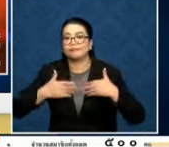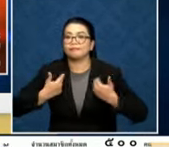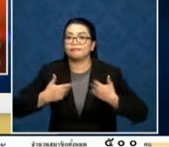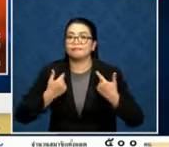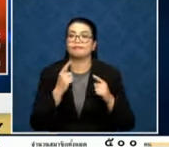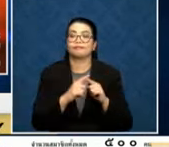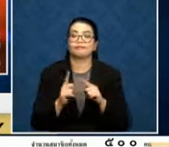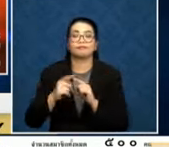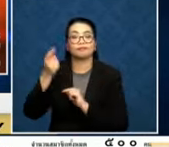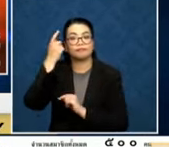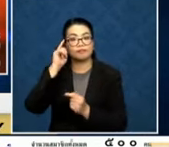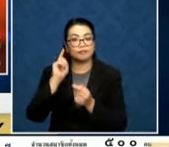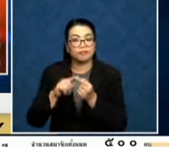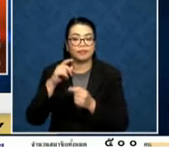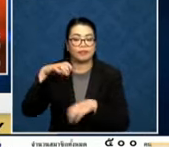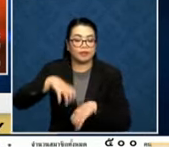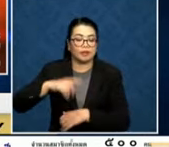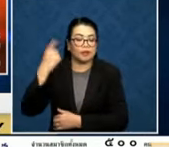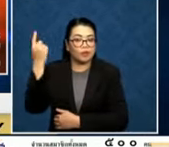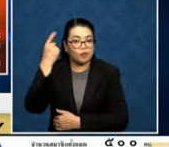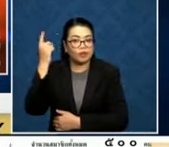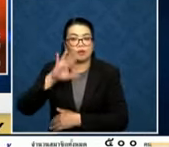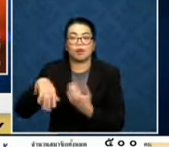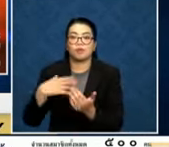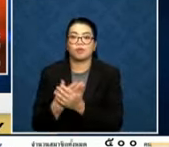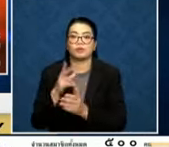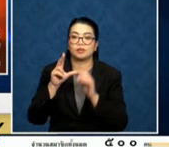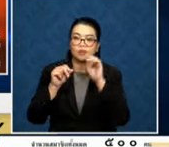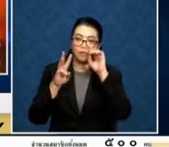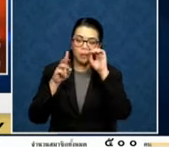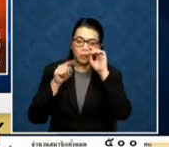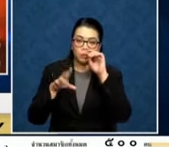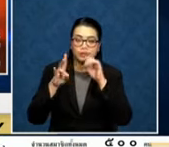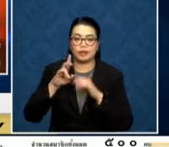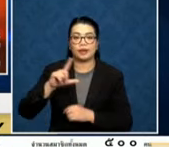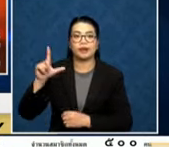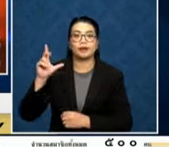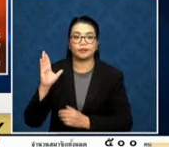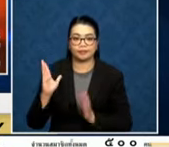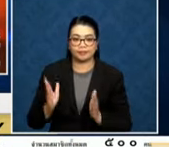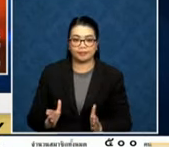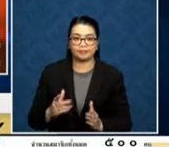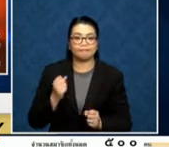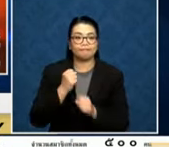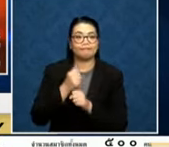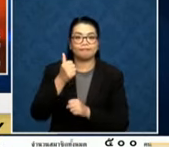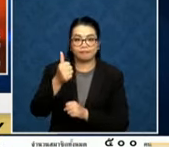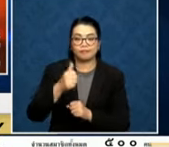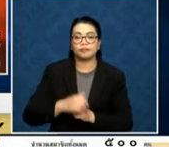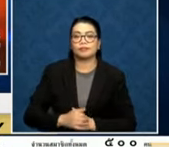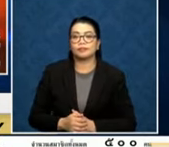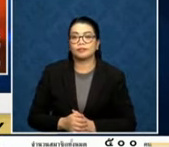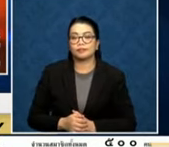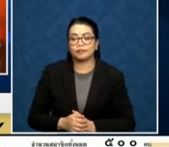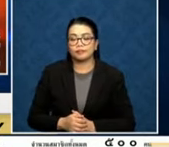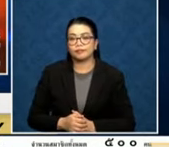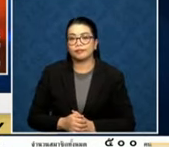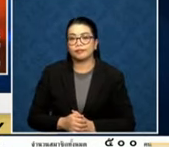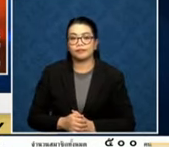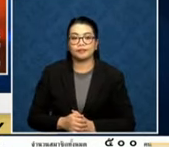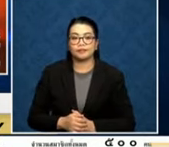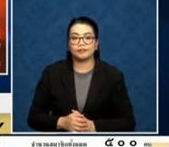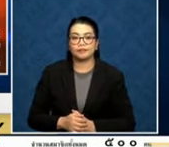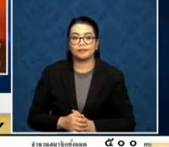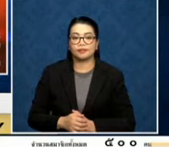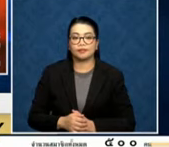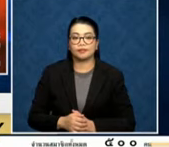เราจะไปถึงเป้าหมายครับที่มีนักท่องเที่ยว 36ถ 36.7ล้านคนเนี่ยนะครับเป็นไปได้อย่างแน่นอนครับมันแสดงให้เห็นว่าอะไร